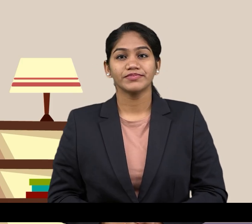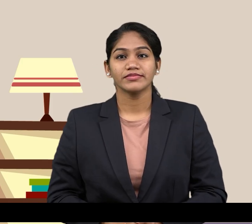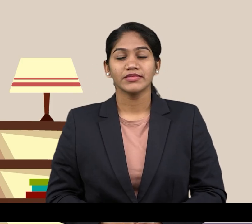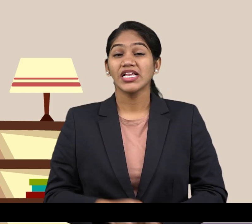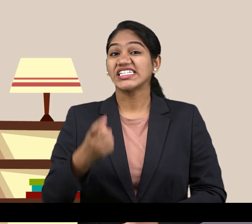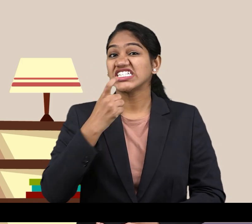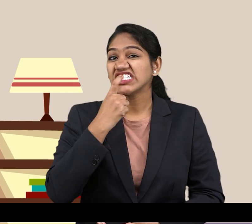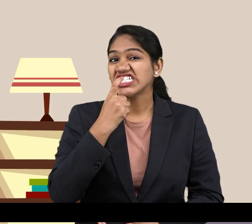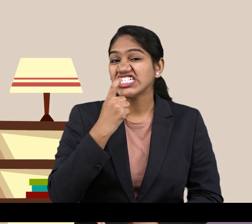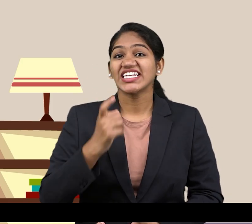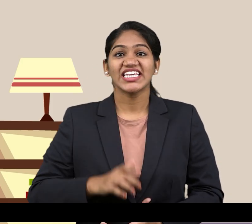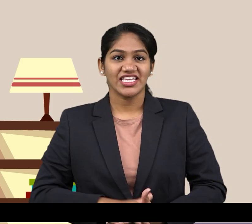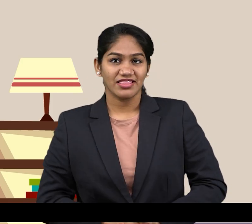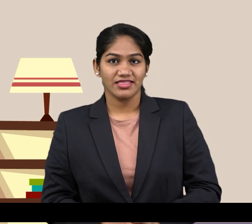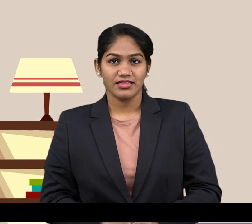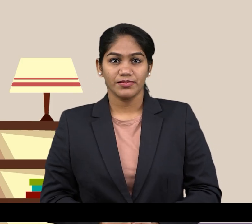नाक,